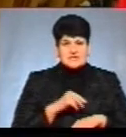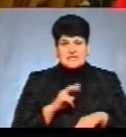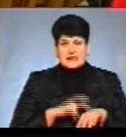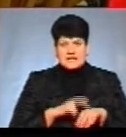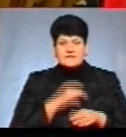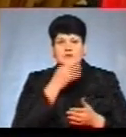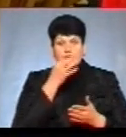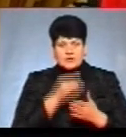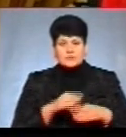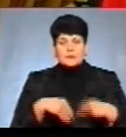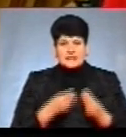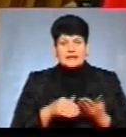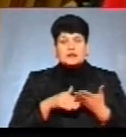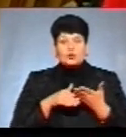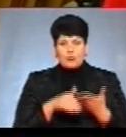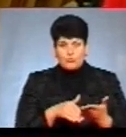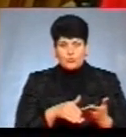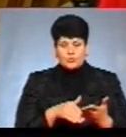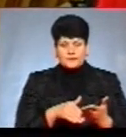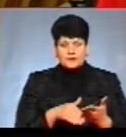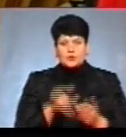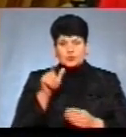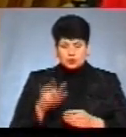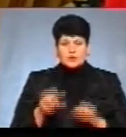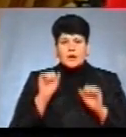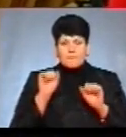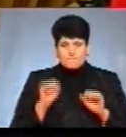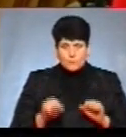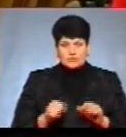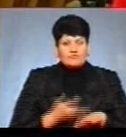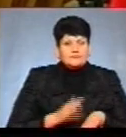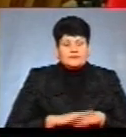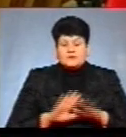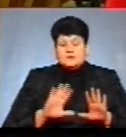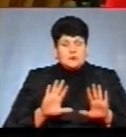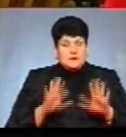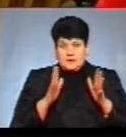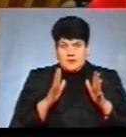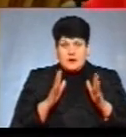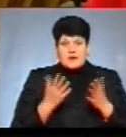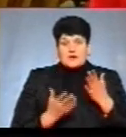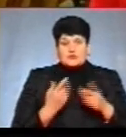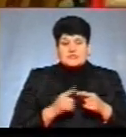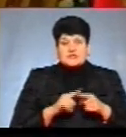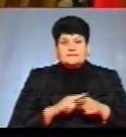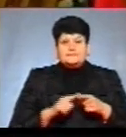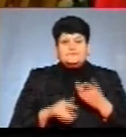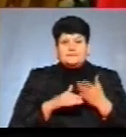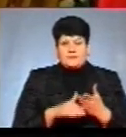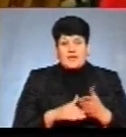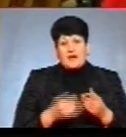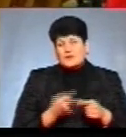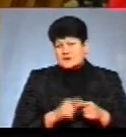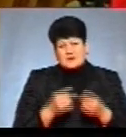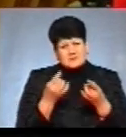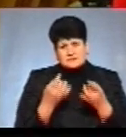лікарі відповідальні, щоб надавати допомогу. Пацієнти можуть на невідкладний стан. Але як це вже є щось